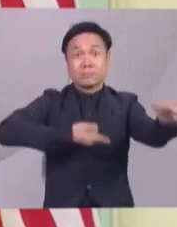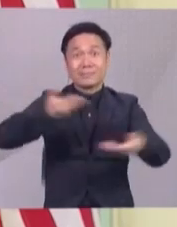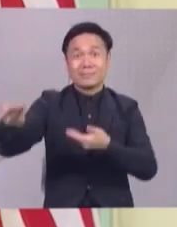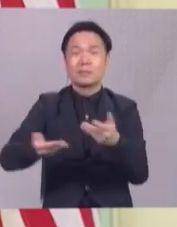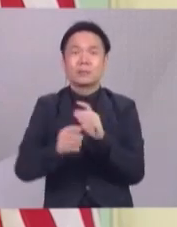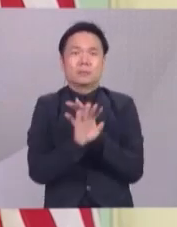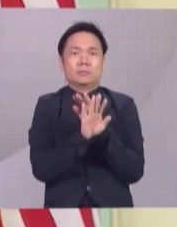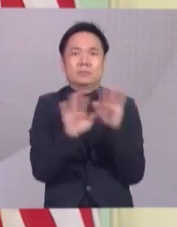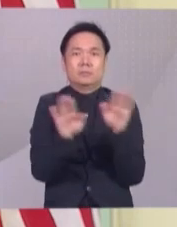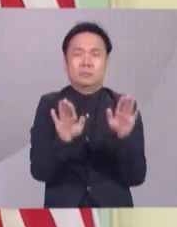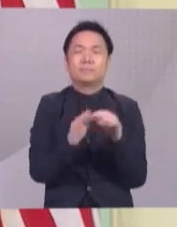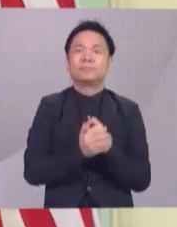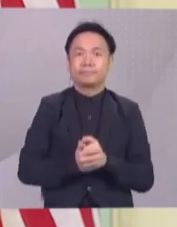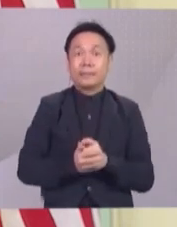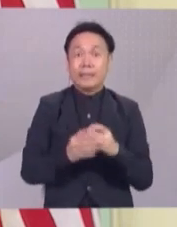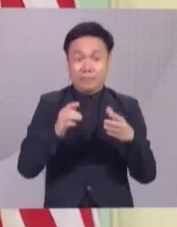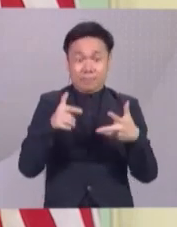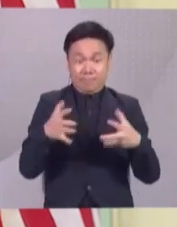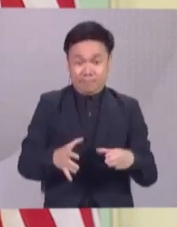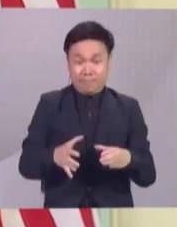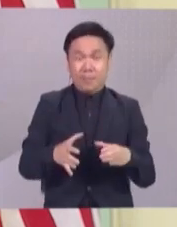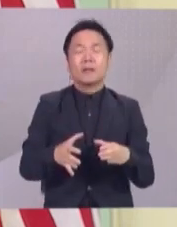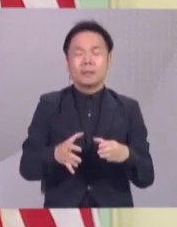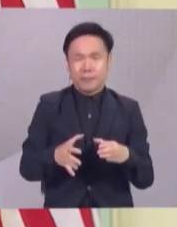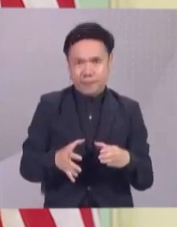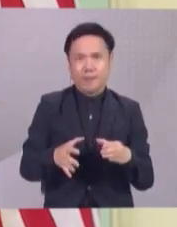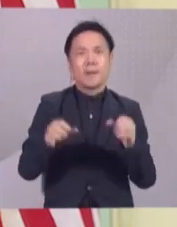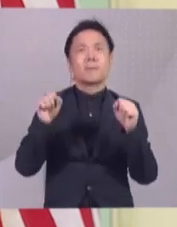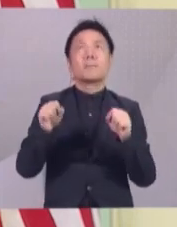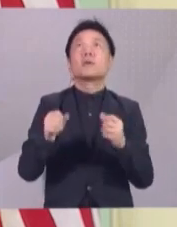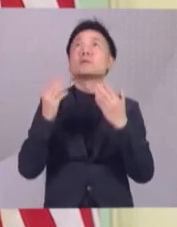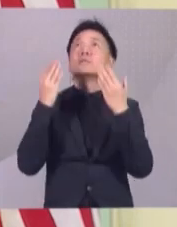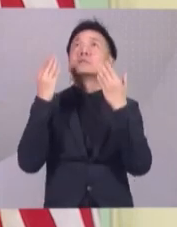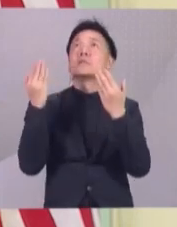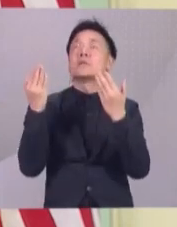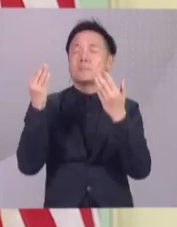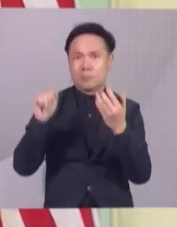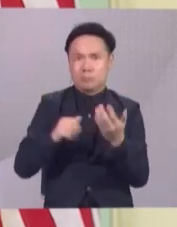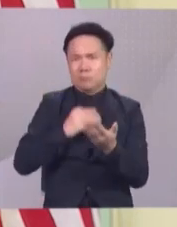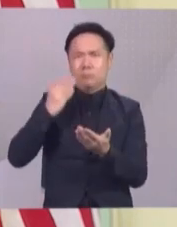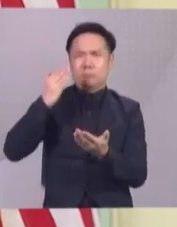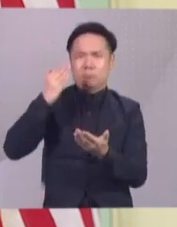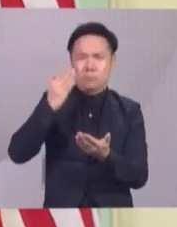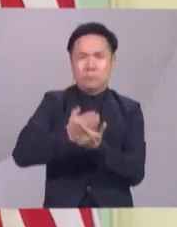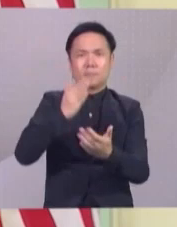seperti ini, insyaAllah kita boleh putuskan rantaian COVID-19 ini.